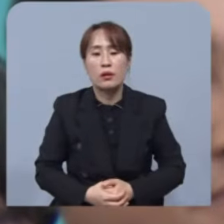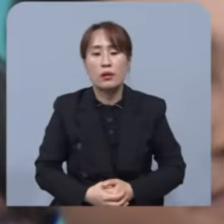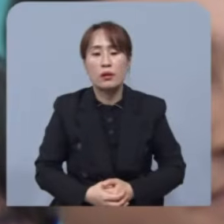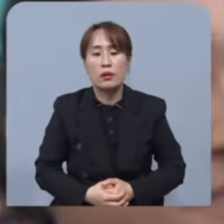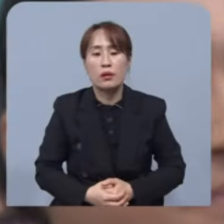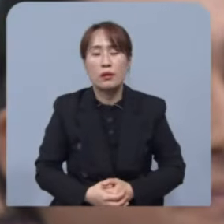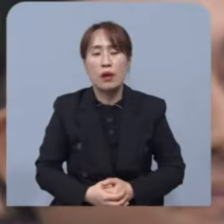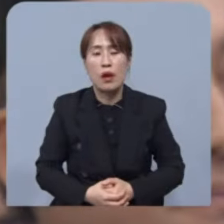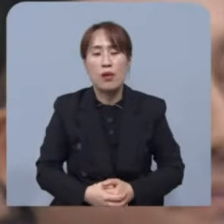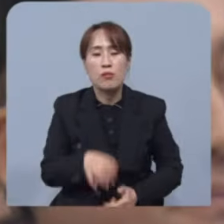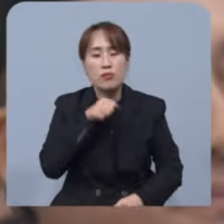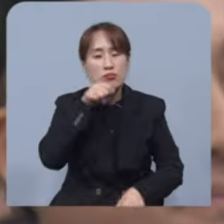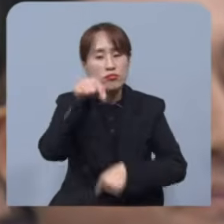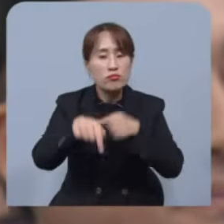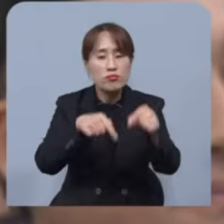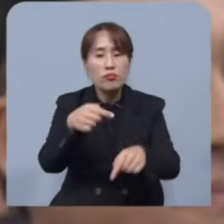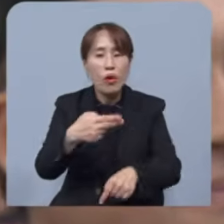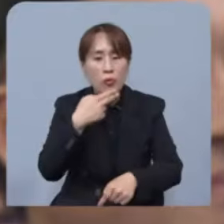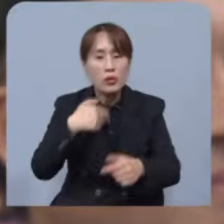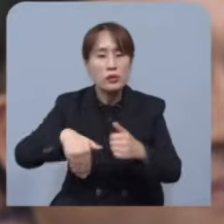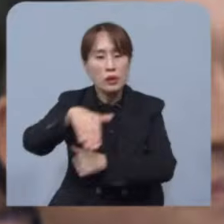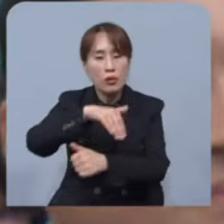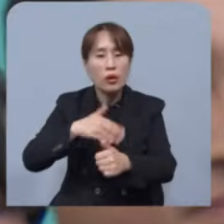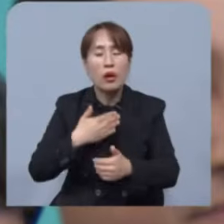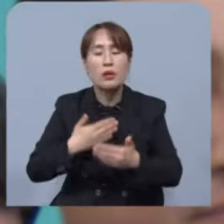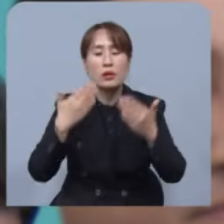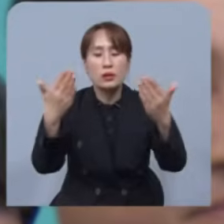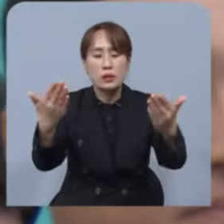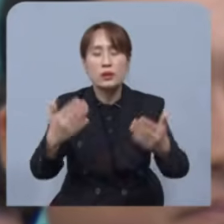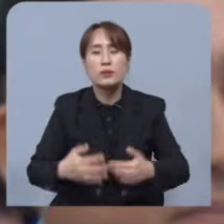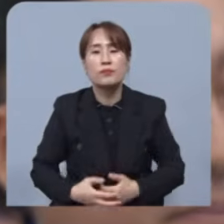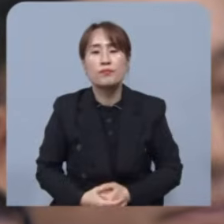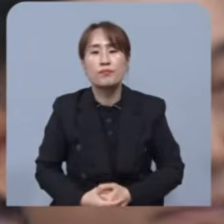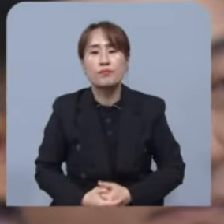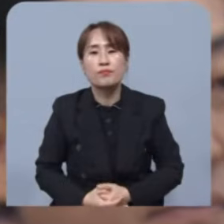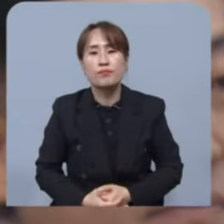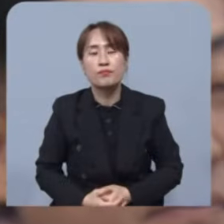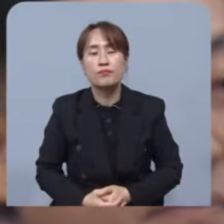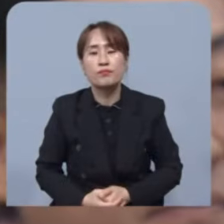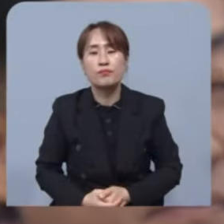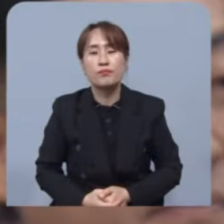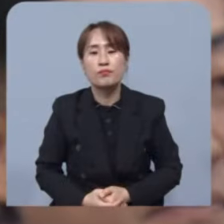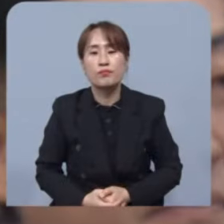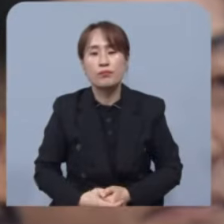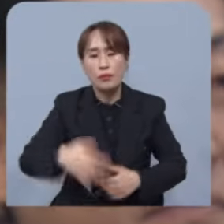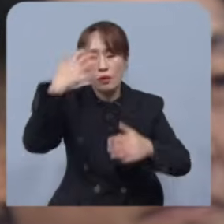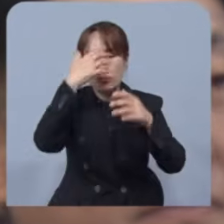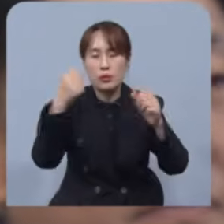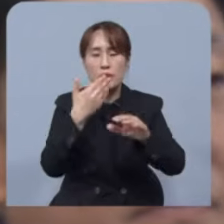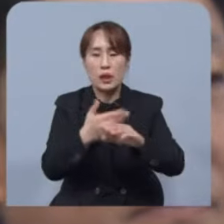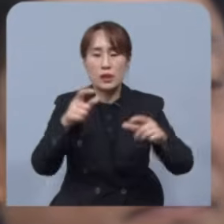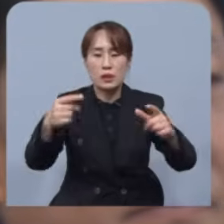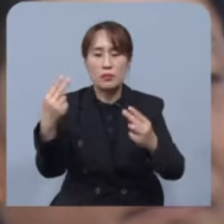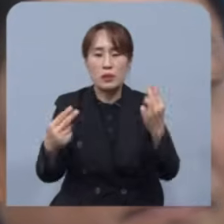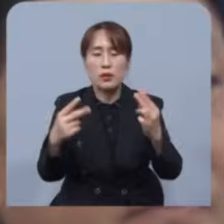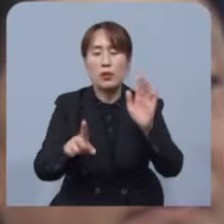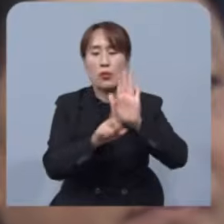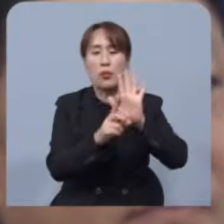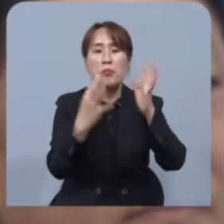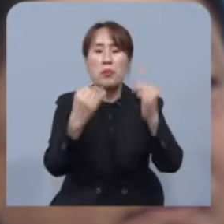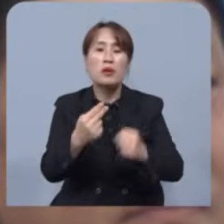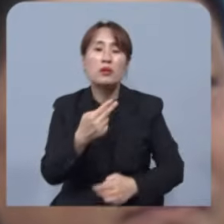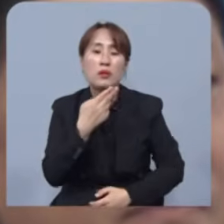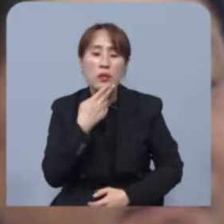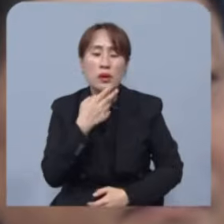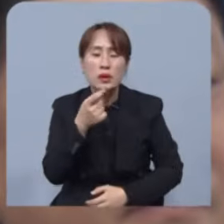다반적으로 실행되지 않고 있다는 현실을 좀 알려드리고자 제가 이 자리에 나왔습니다. 충북은 타 지역에 비해 공연 자체가 적을